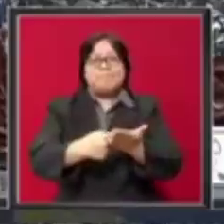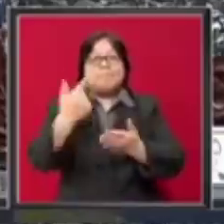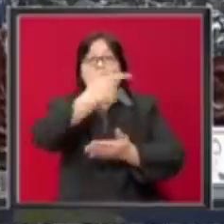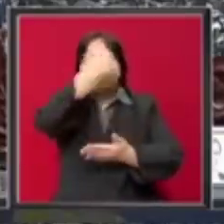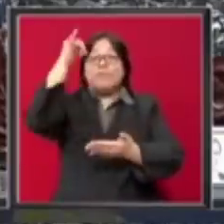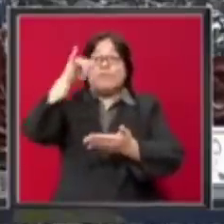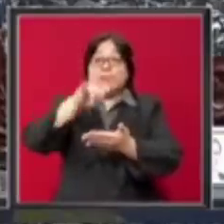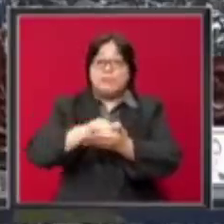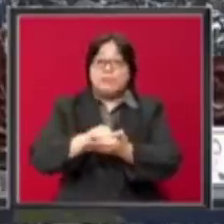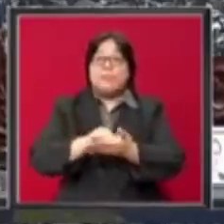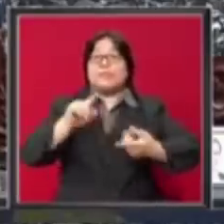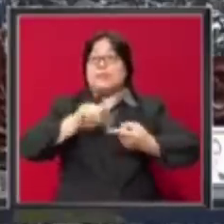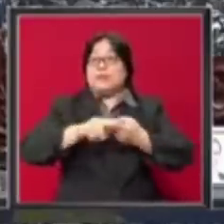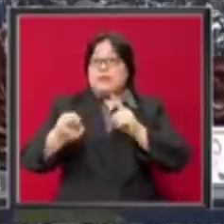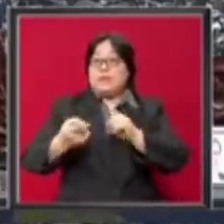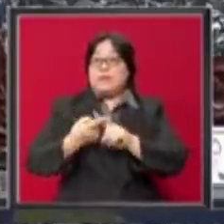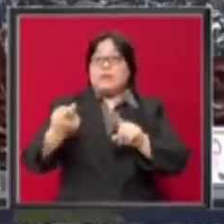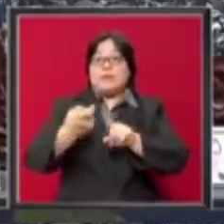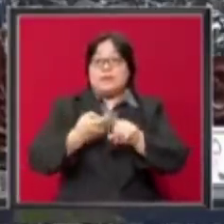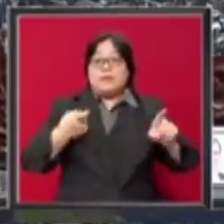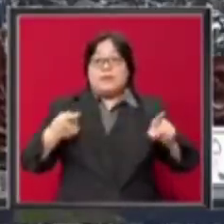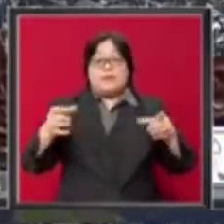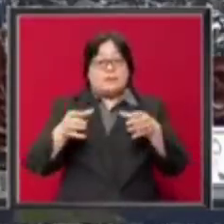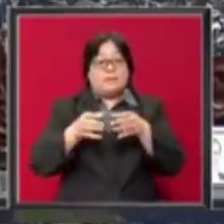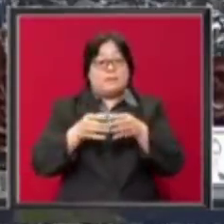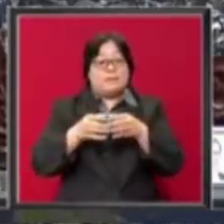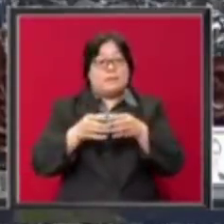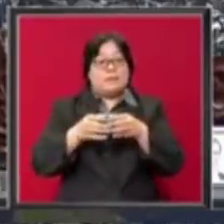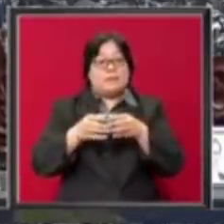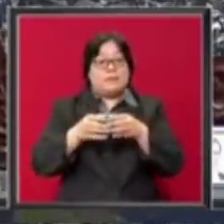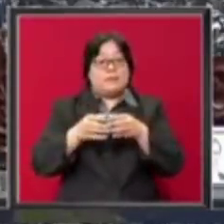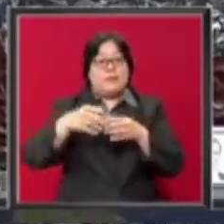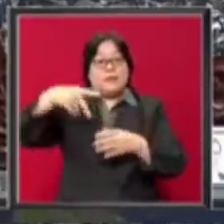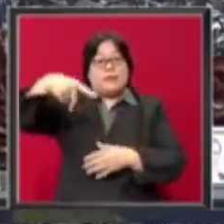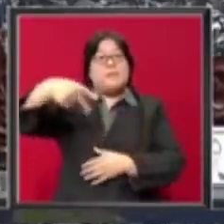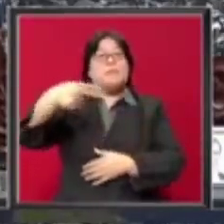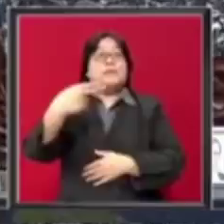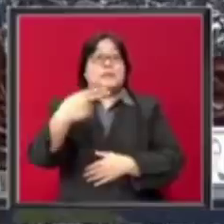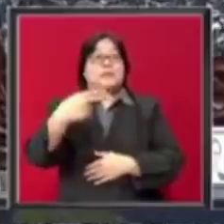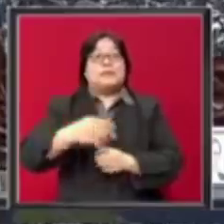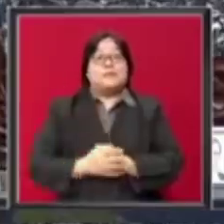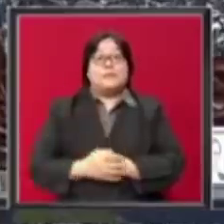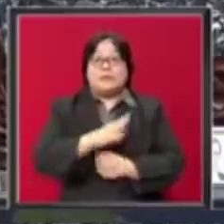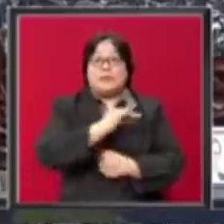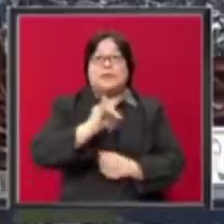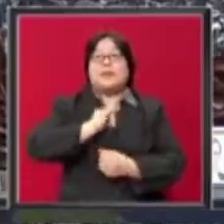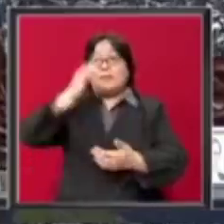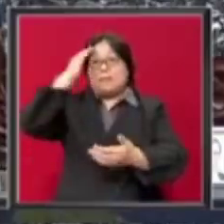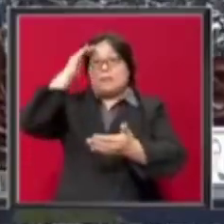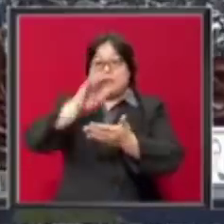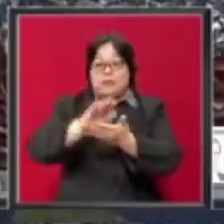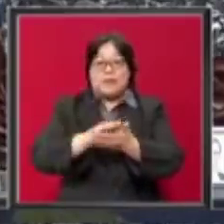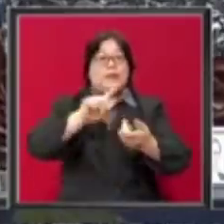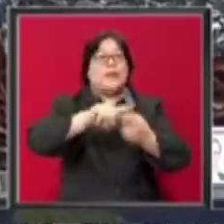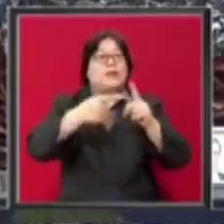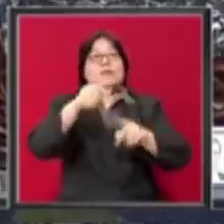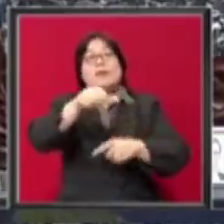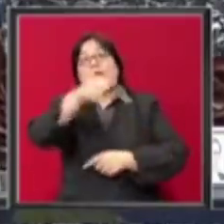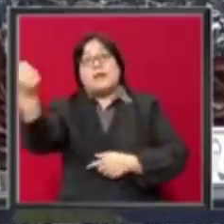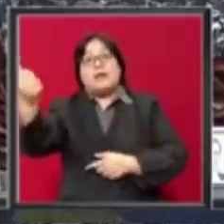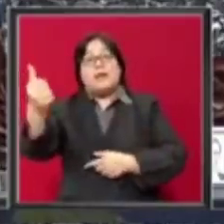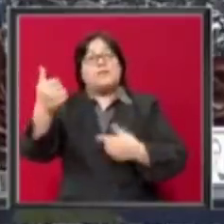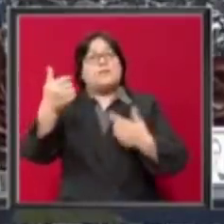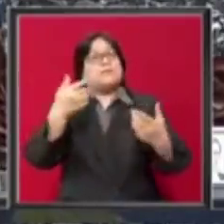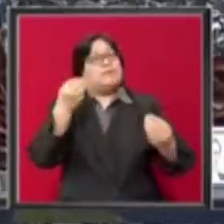itu rakan-rakan dari parti PH juga, dan saya percaya juga rakan-rakan dari lain-lain parti